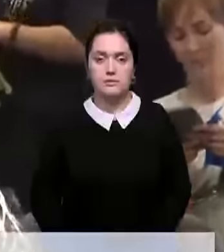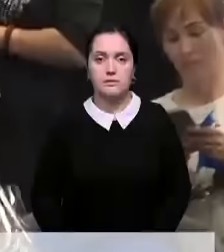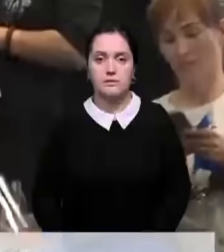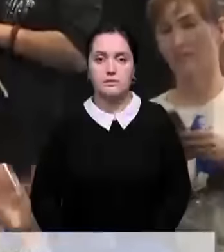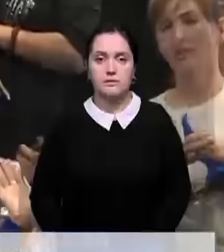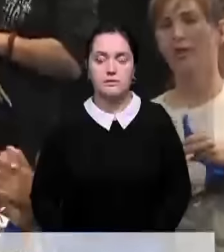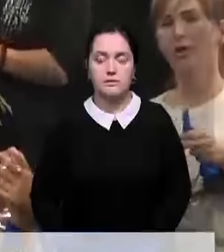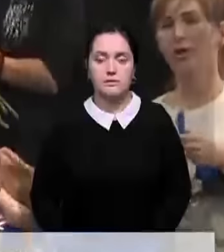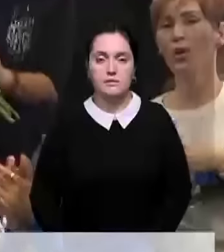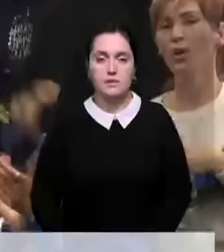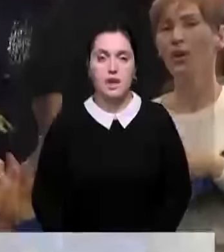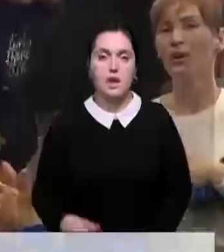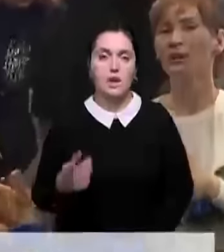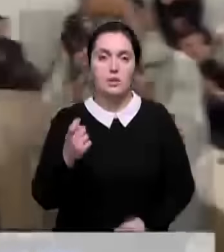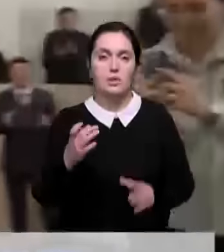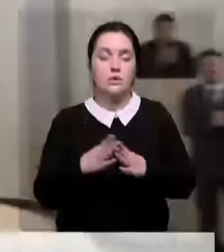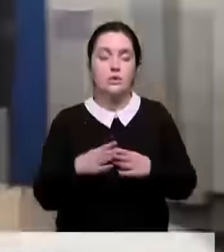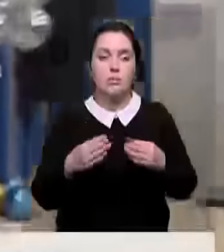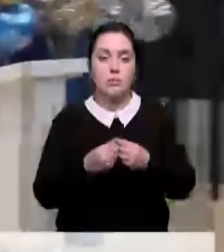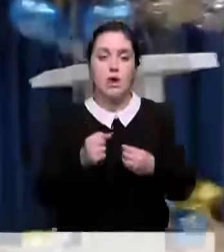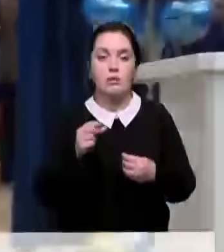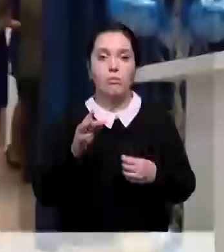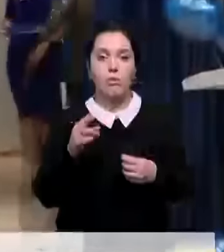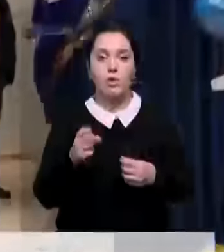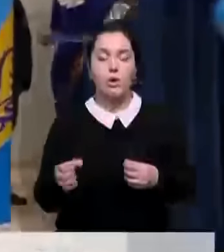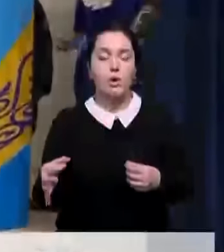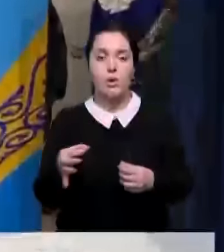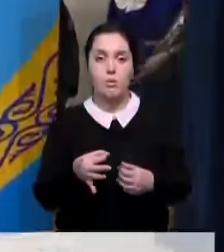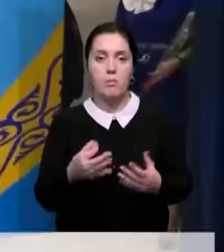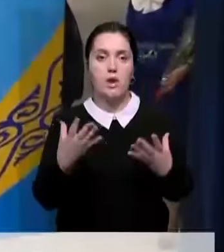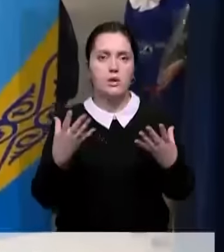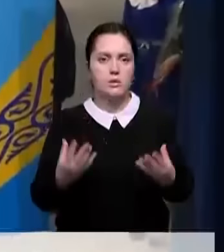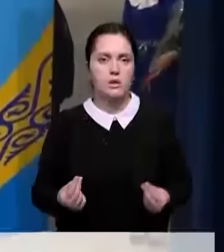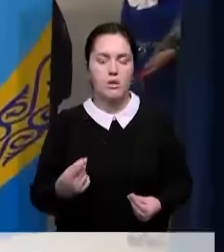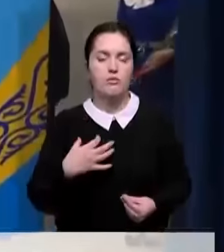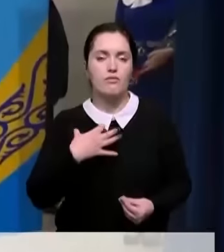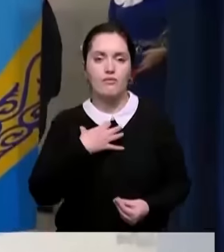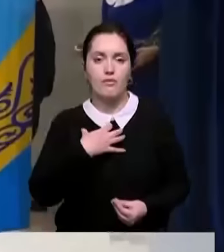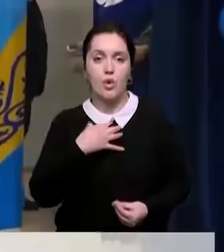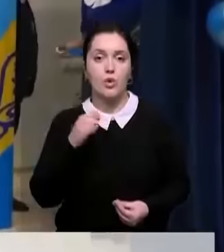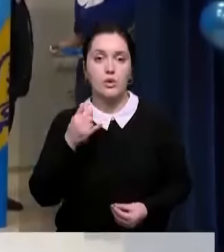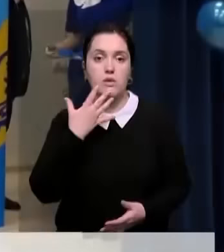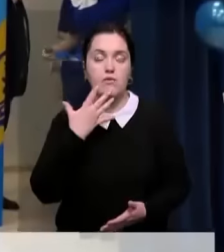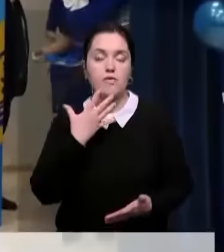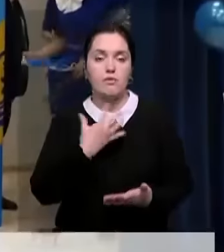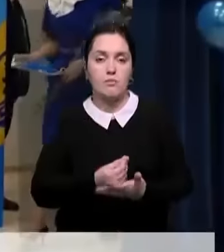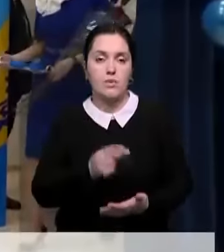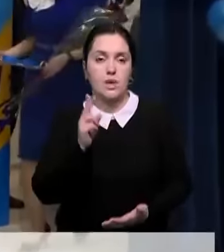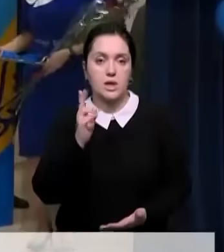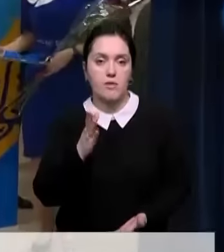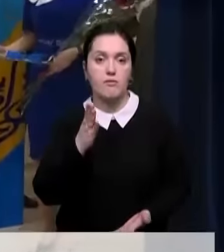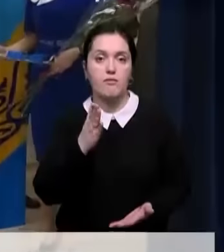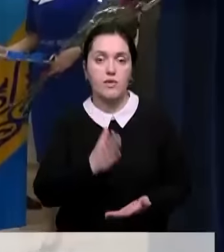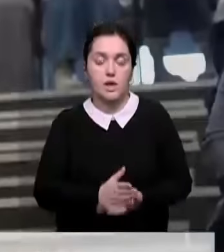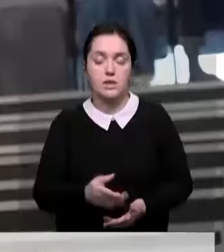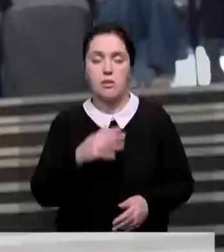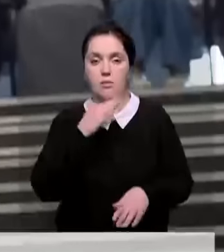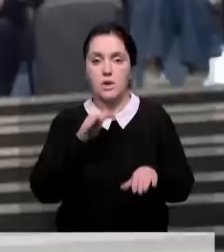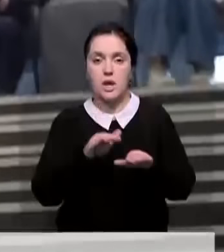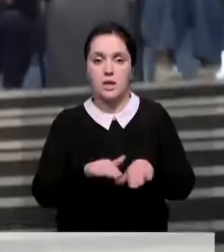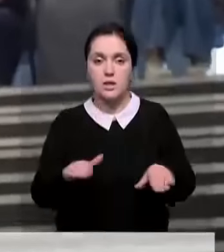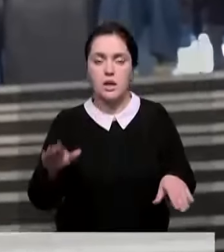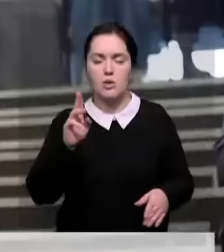Для больше сотни семей Акмолинской области этот день действительно особенный. У них появились собственные квартиры. Жилье многодетные